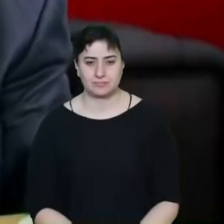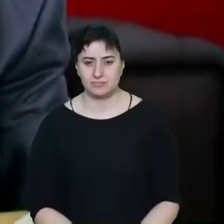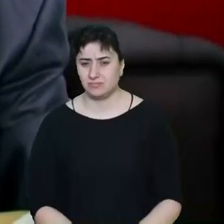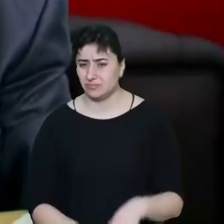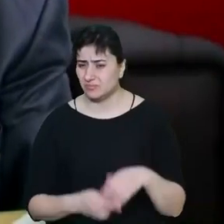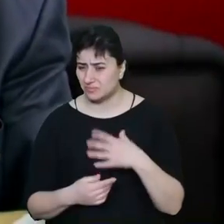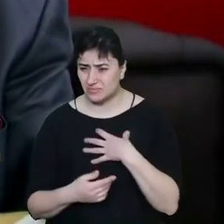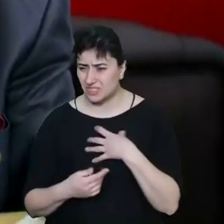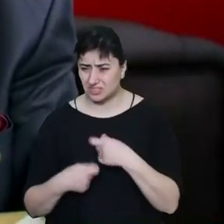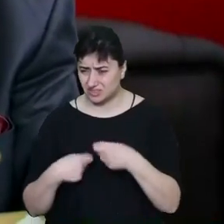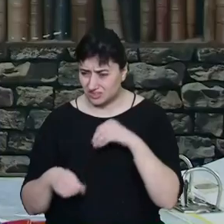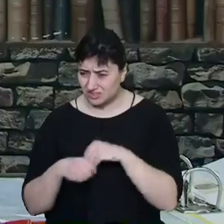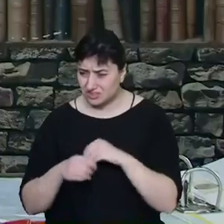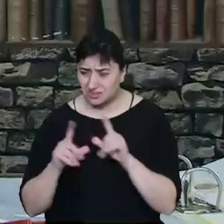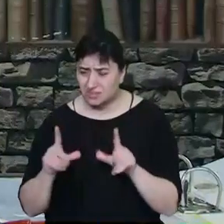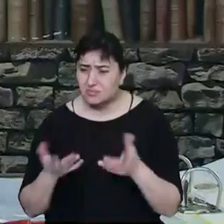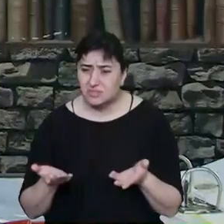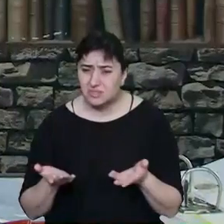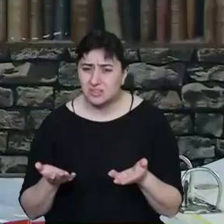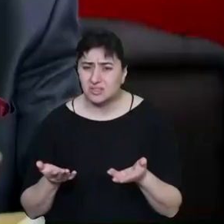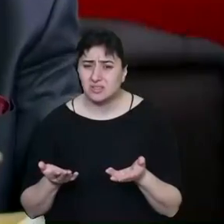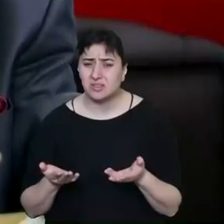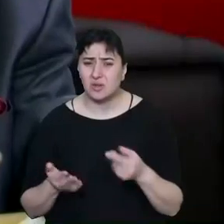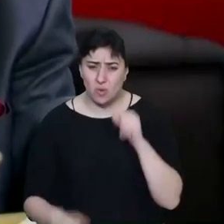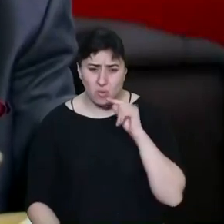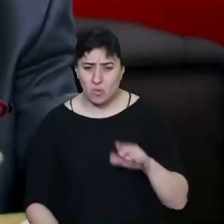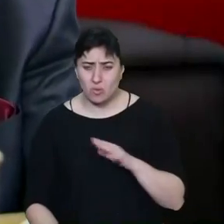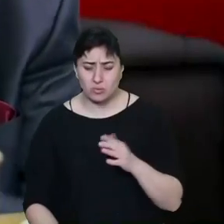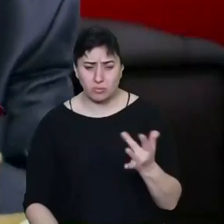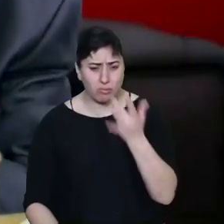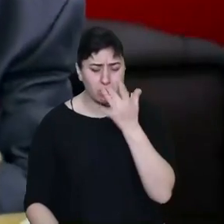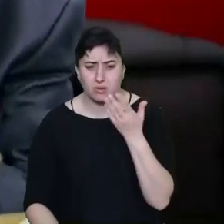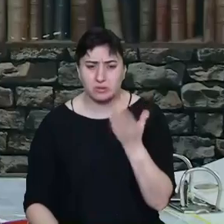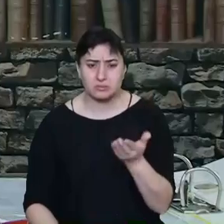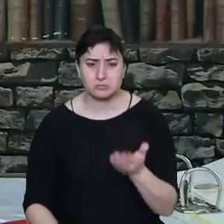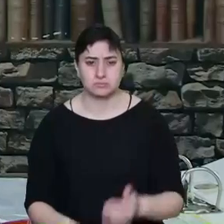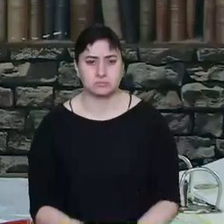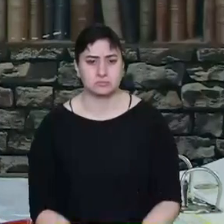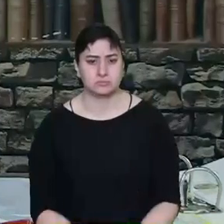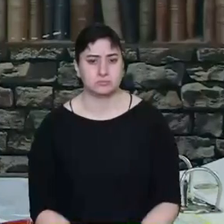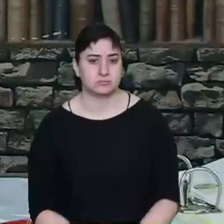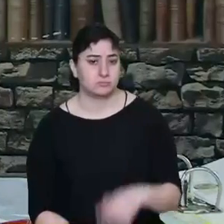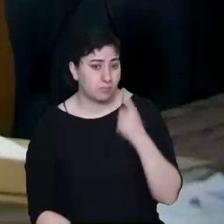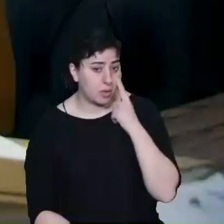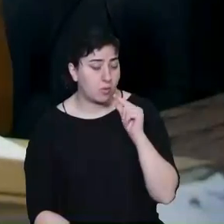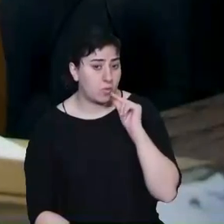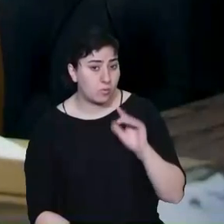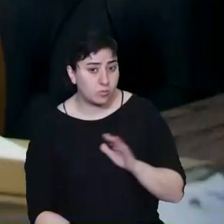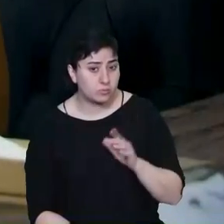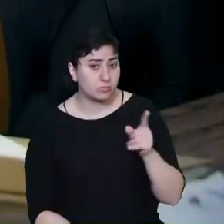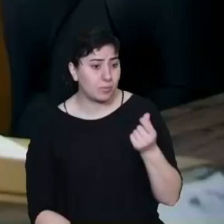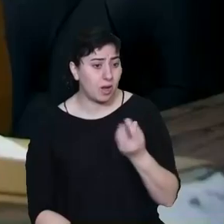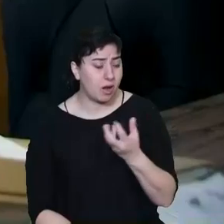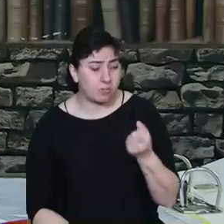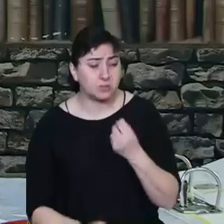Öz kaynaklarımızı da halledecekmişiz. Öz oğlumun attığı kazığa bak Şevval. Bana bak oğlum. Babam bu